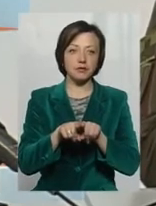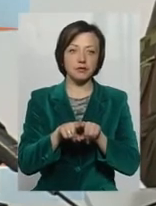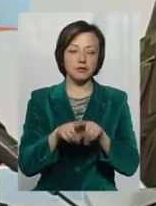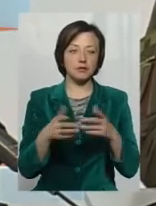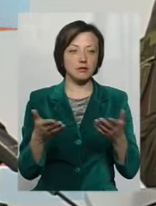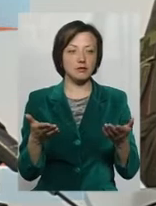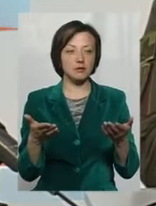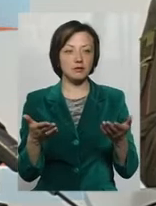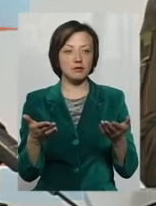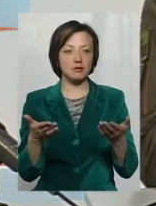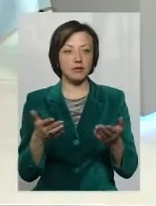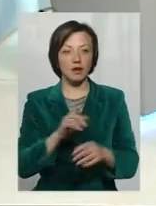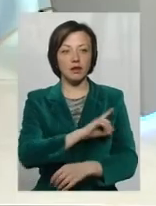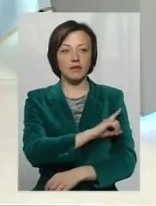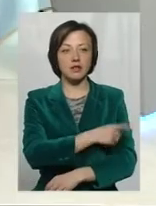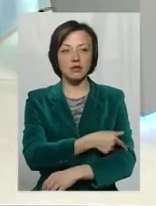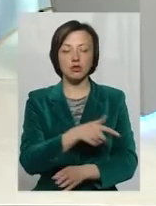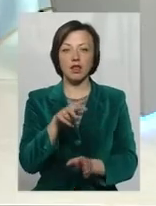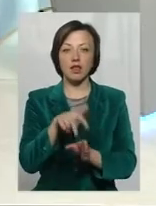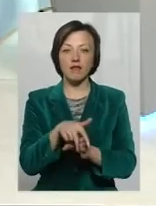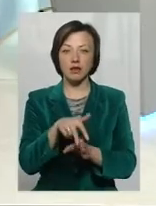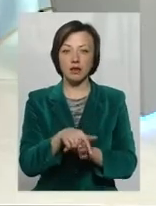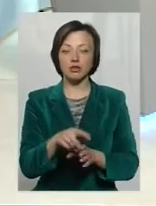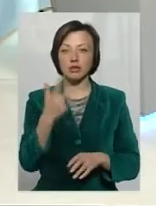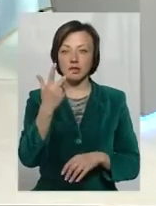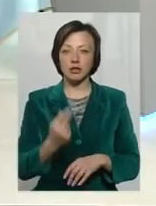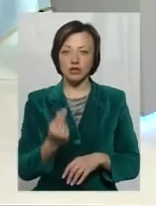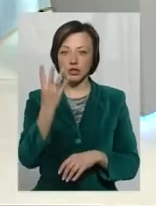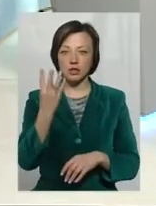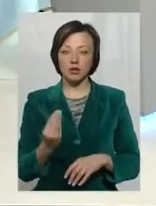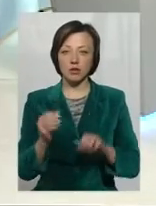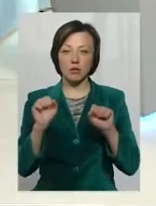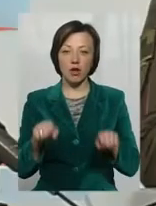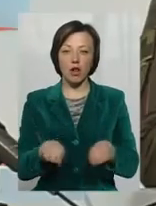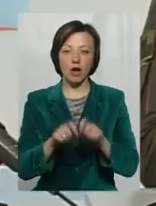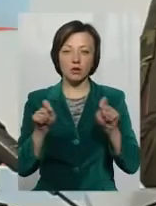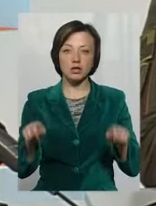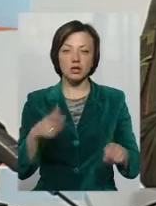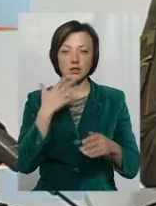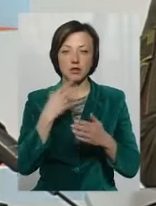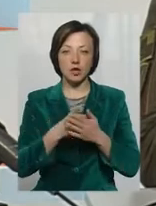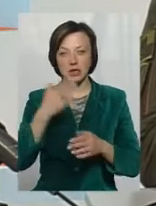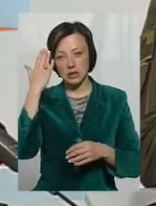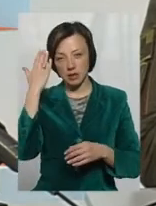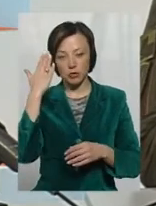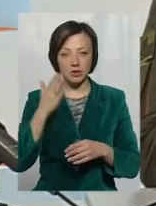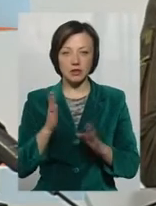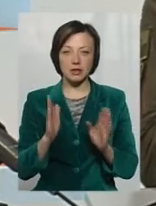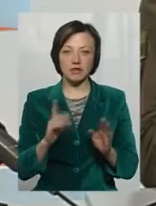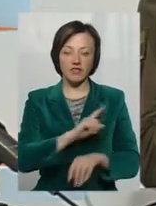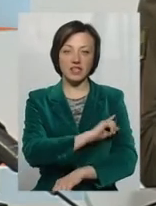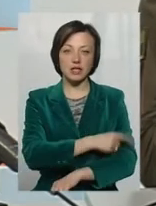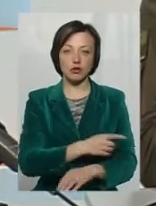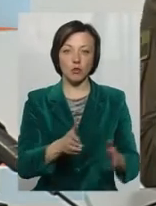знаєте, фізичне навантаження, щоб вона за 3-4 дні могла розкрити свої здібності не то, що